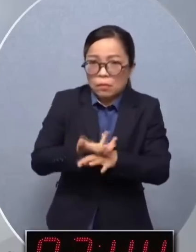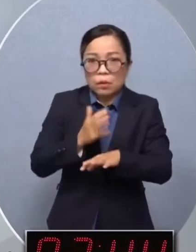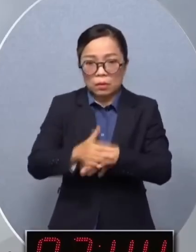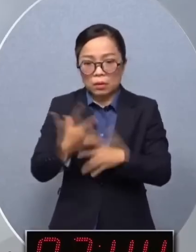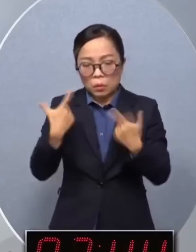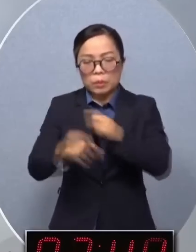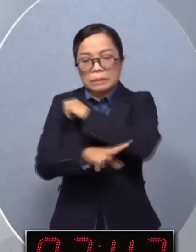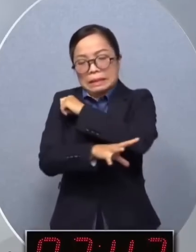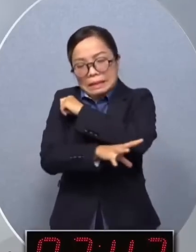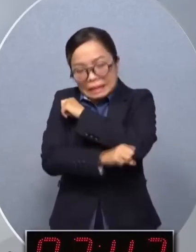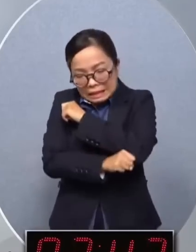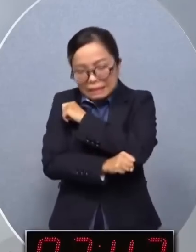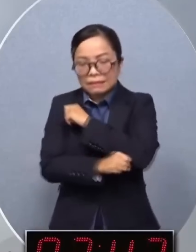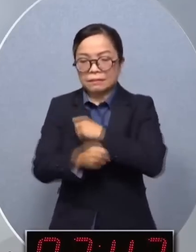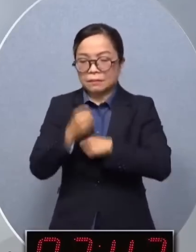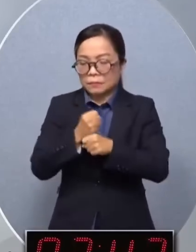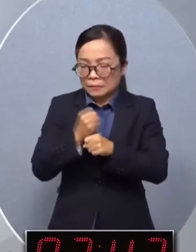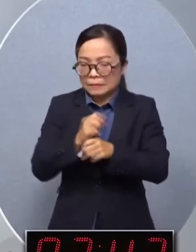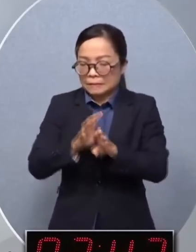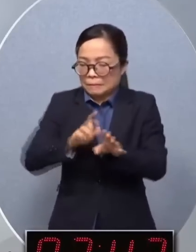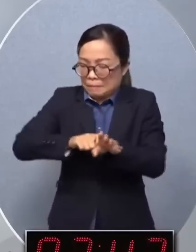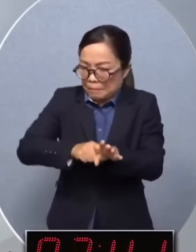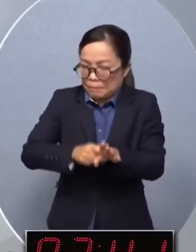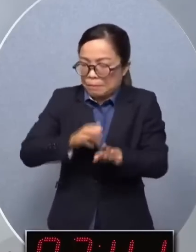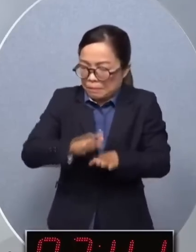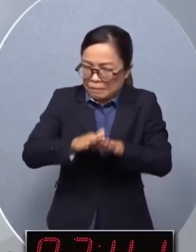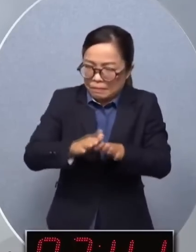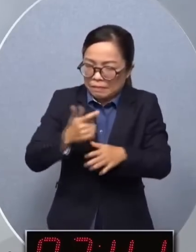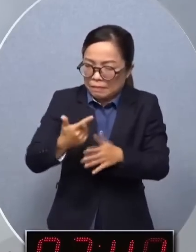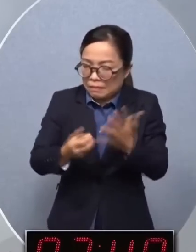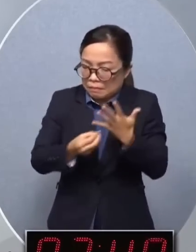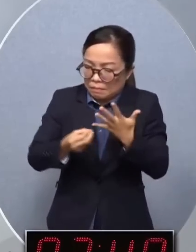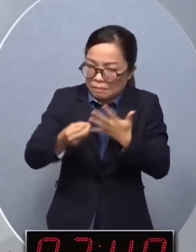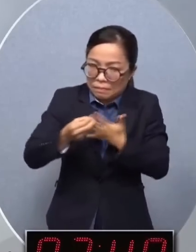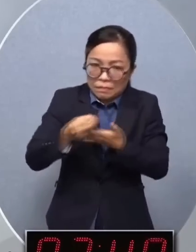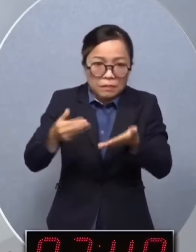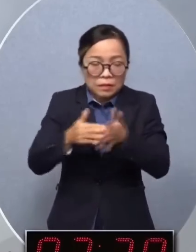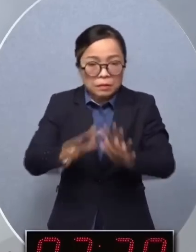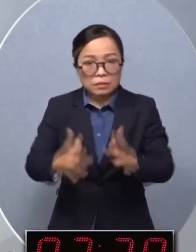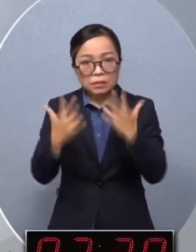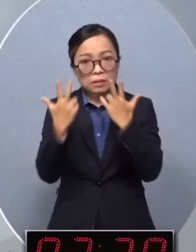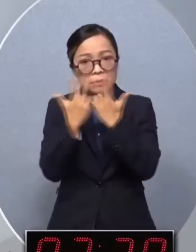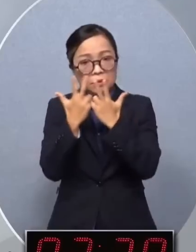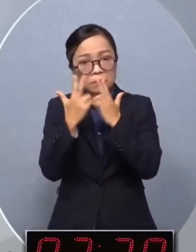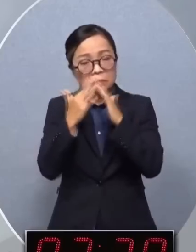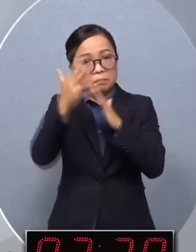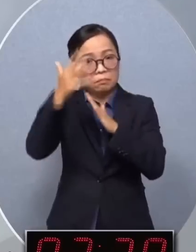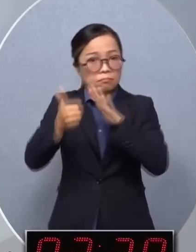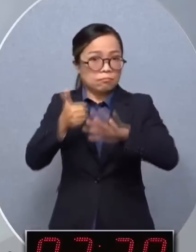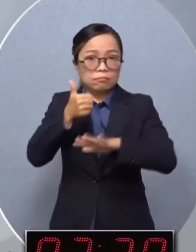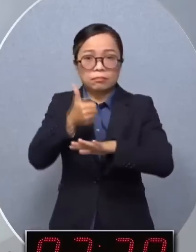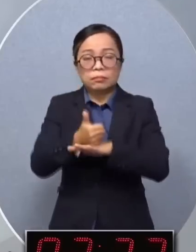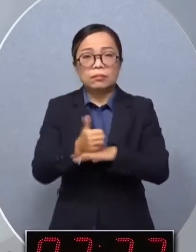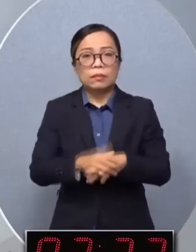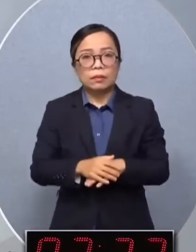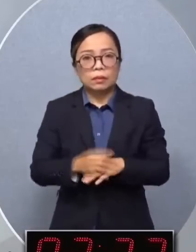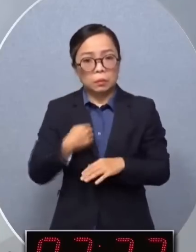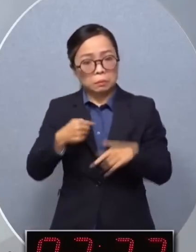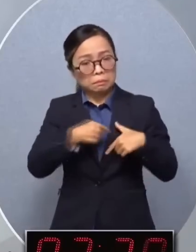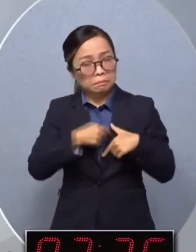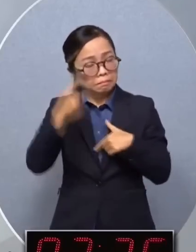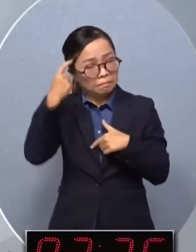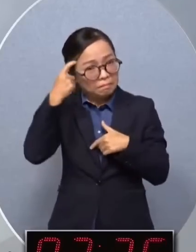层的刑警，一步一脚印爬了15个位置，现在来当新北市的市长，我心中